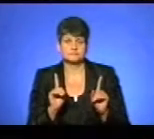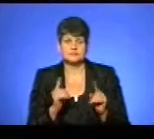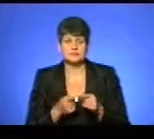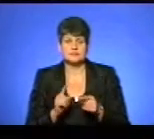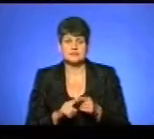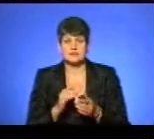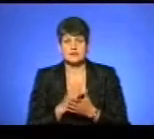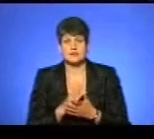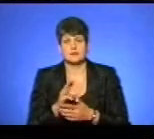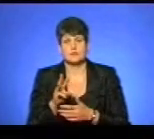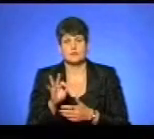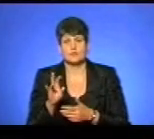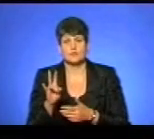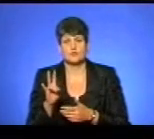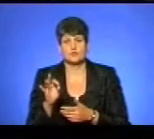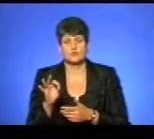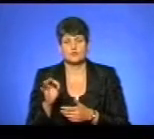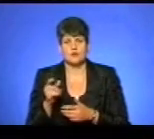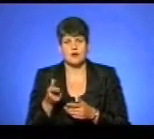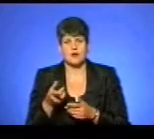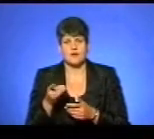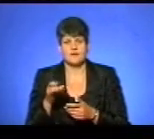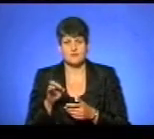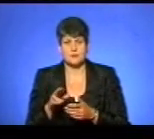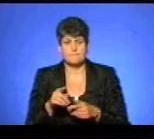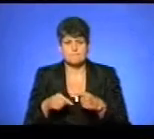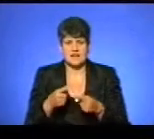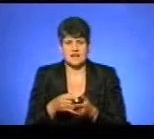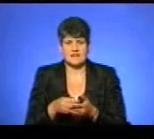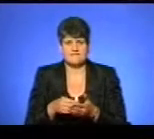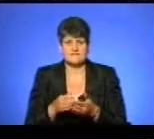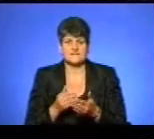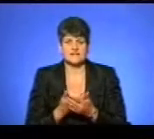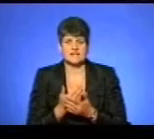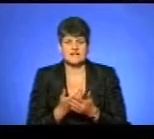це є монографія переведення, ну не сама монографія, а переведення